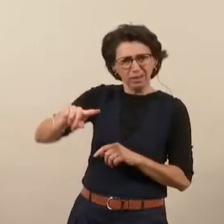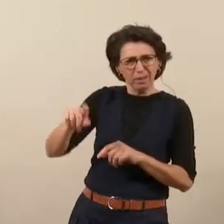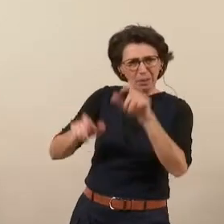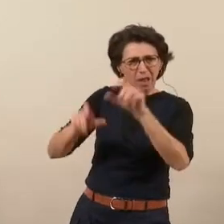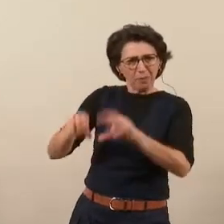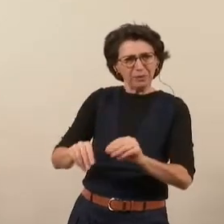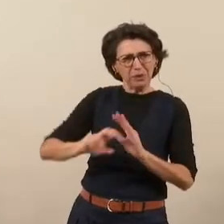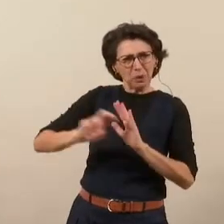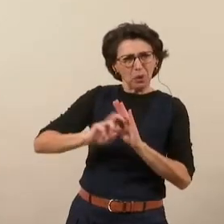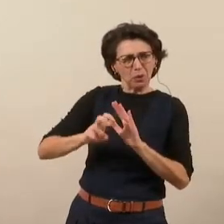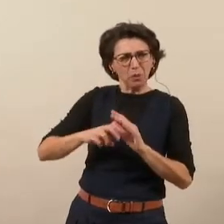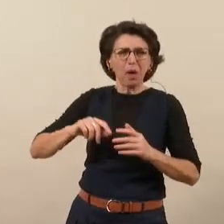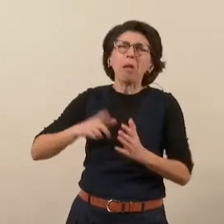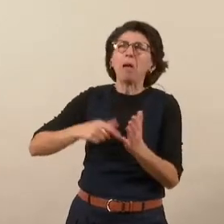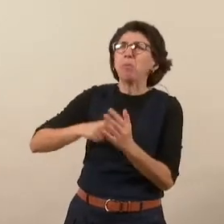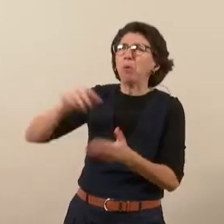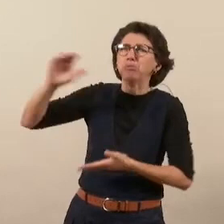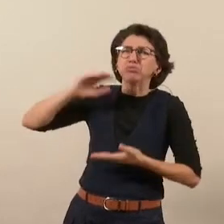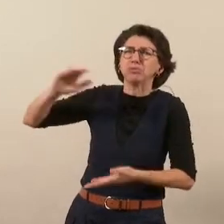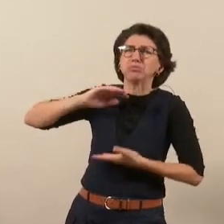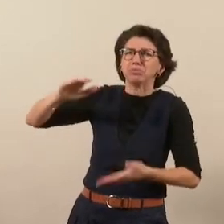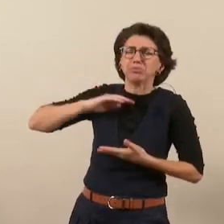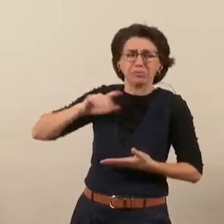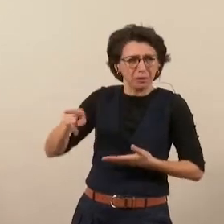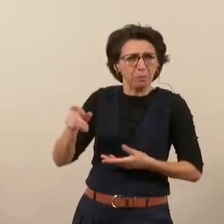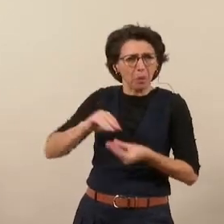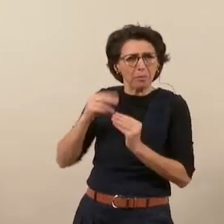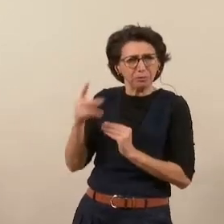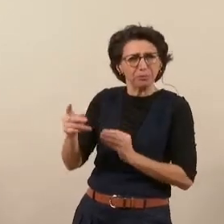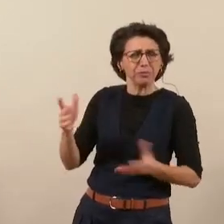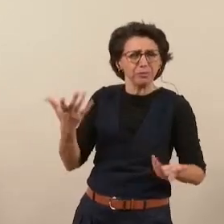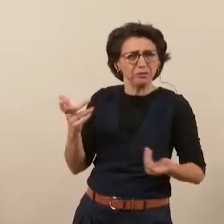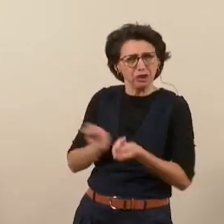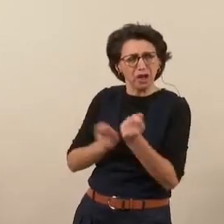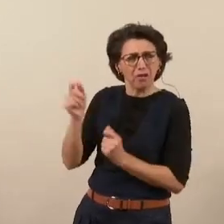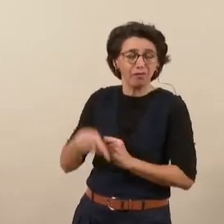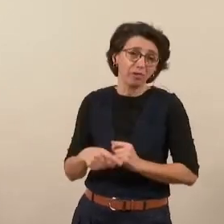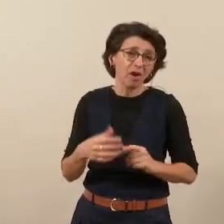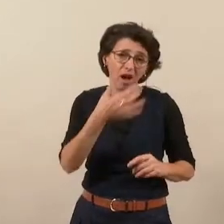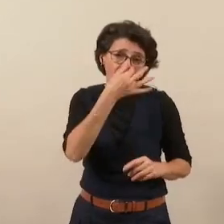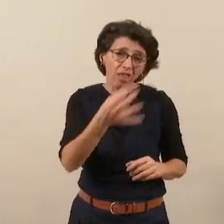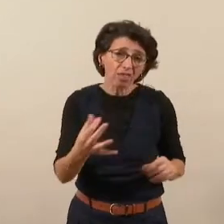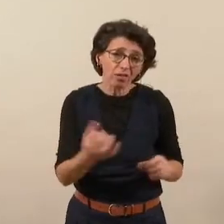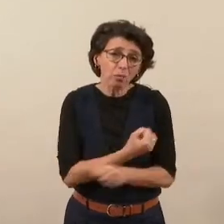écrasés d'impôts et atterrés par l'État de Grenoble. C'est encore une occasion manquée. Je vous remercie.